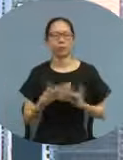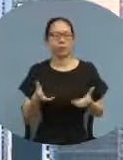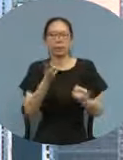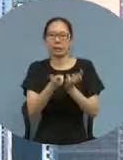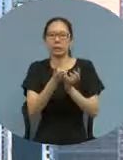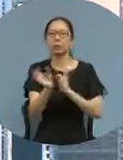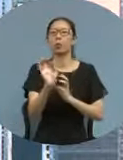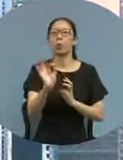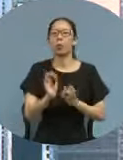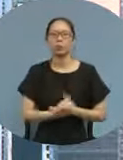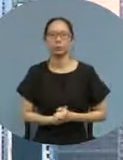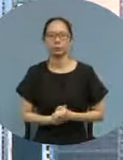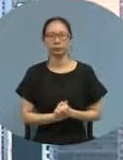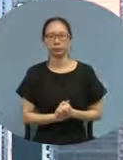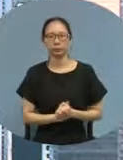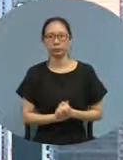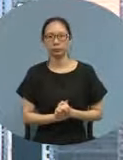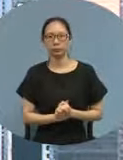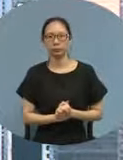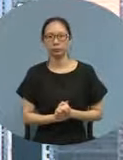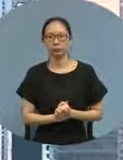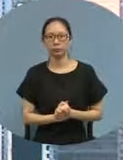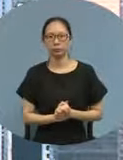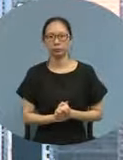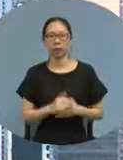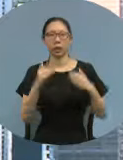現在是沒有資料，亦都沒有